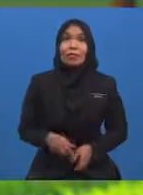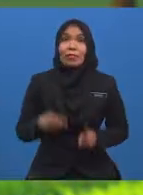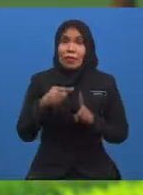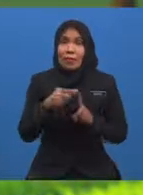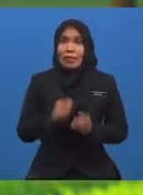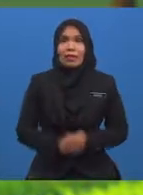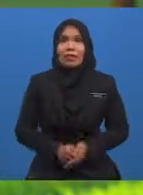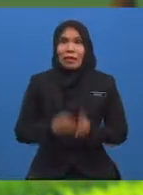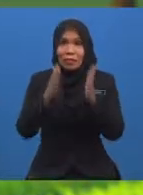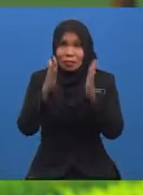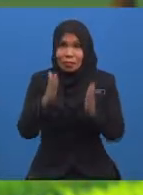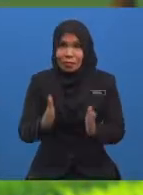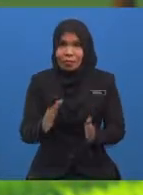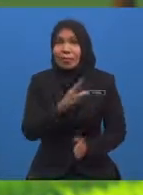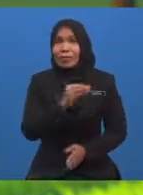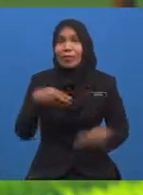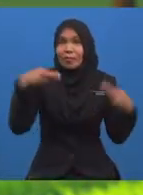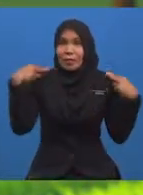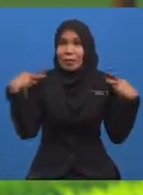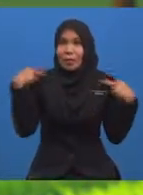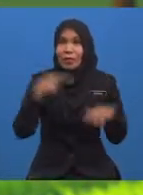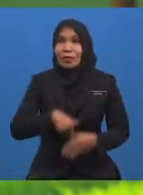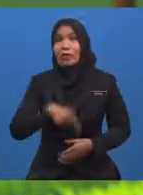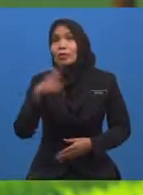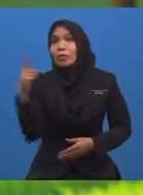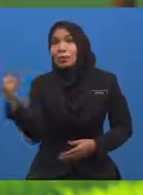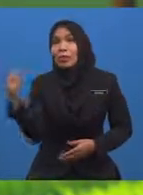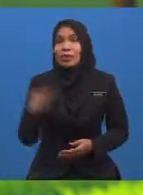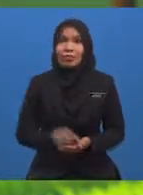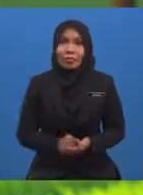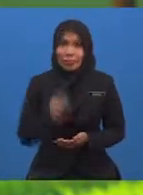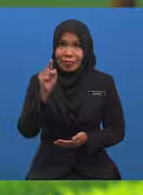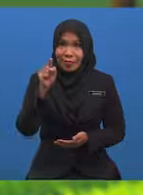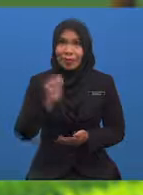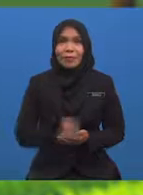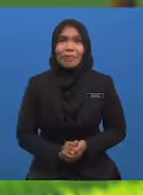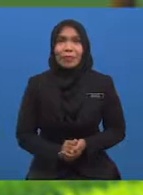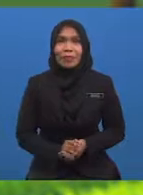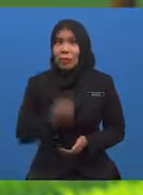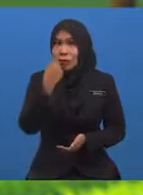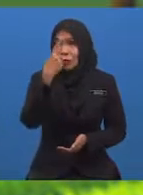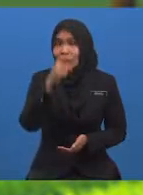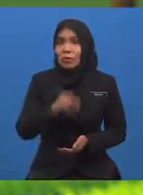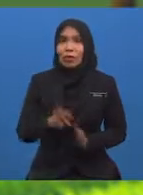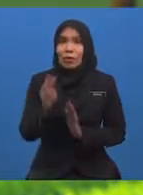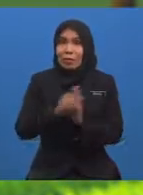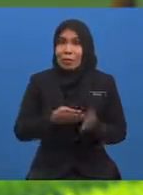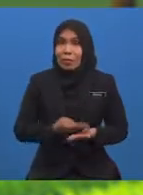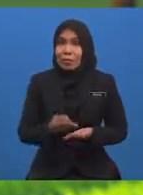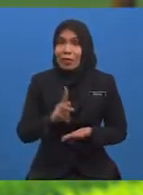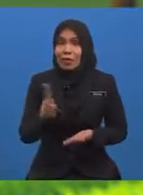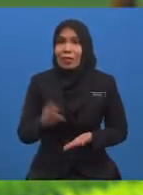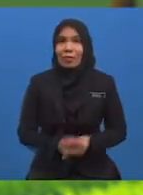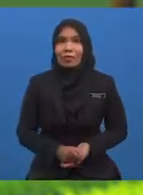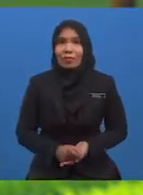sana untuk membekalkan tenaga kepada kita. Hebat kan?